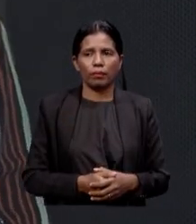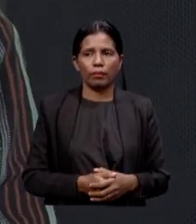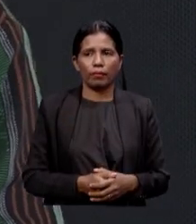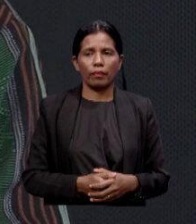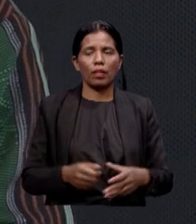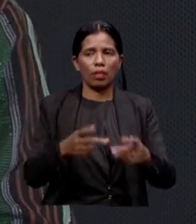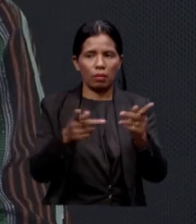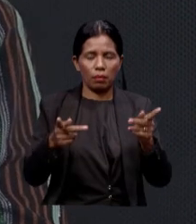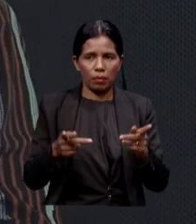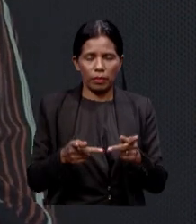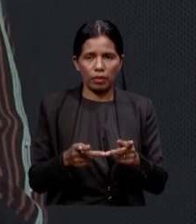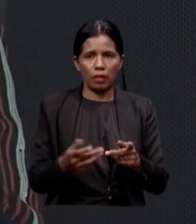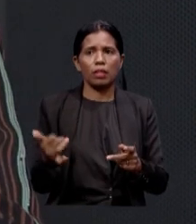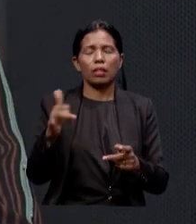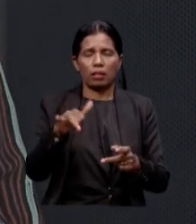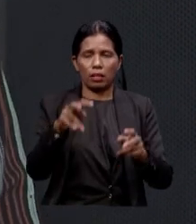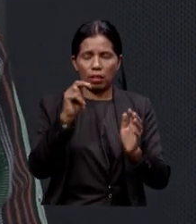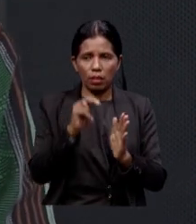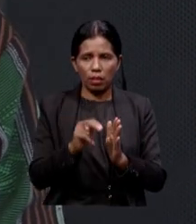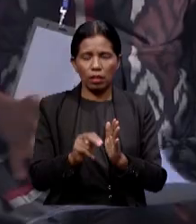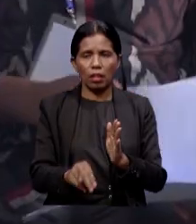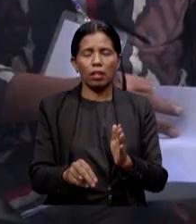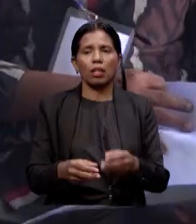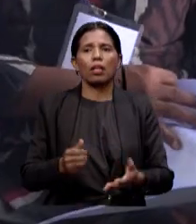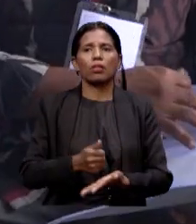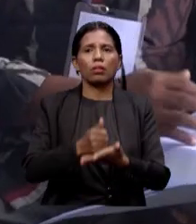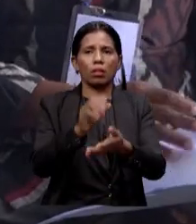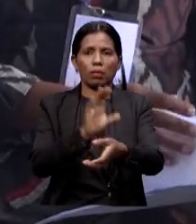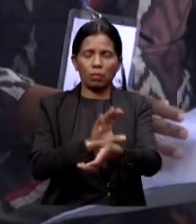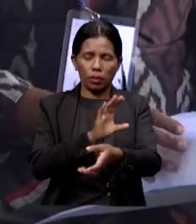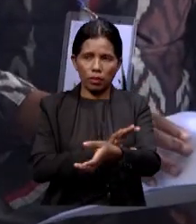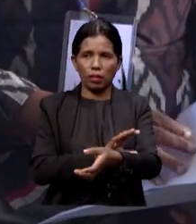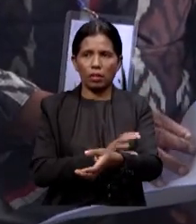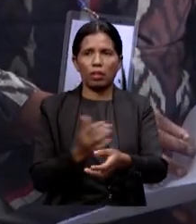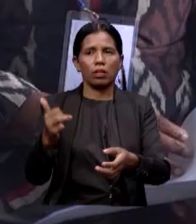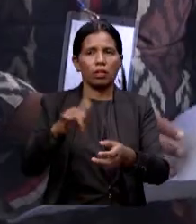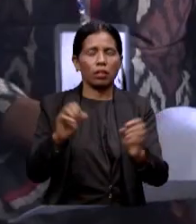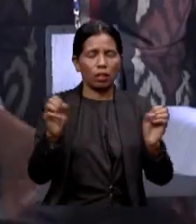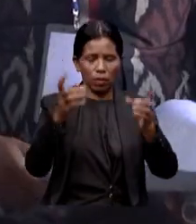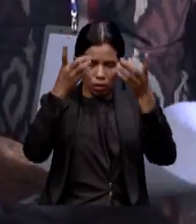Posto integrado, sira ni implementador. Sira la poti decision.